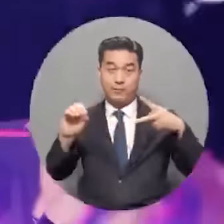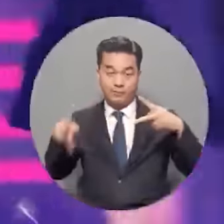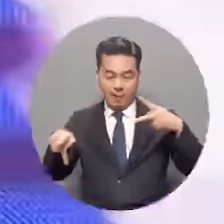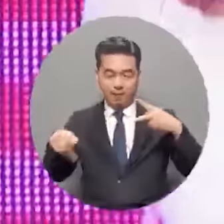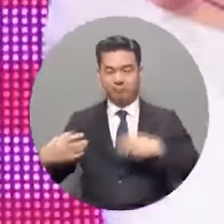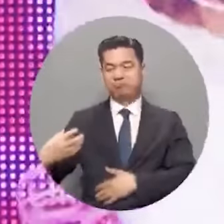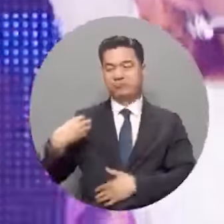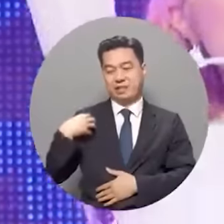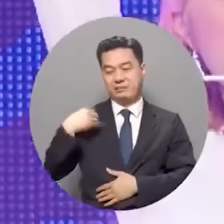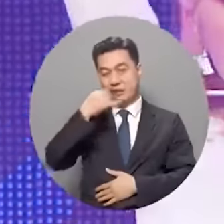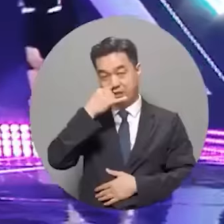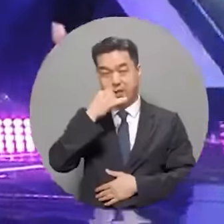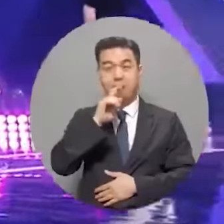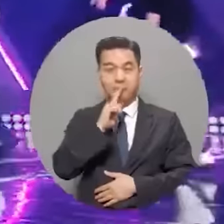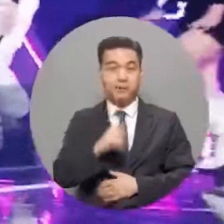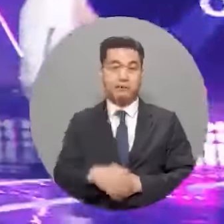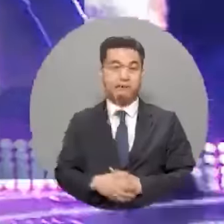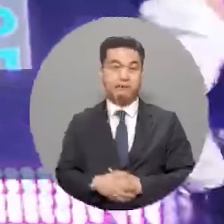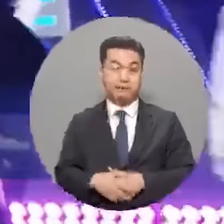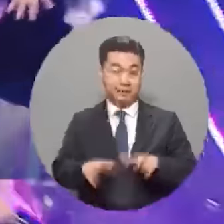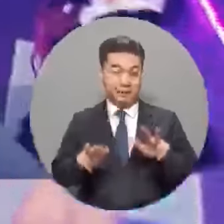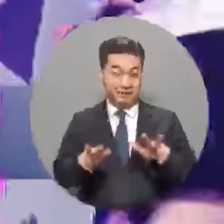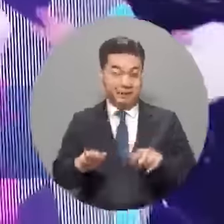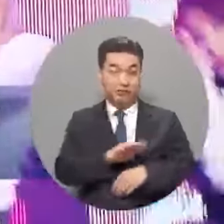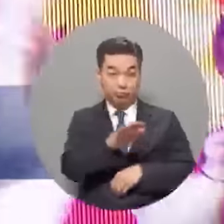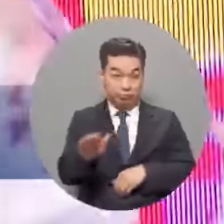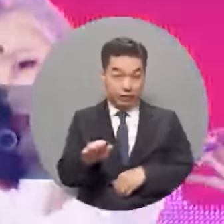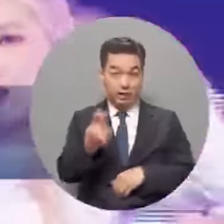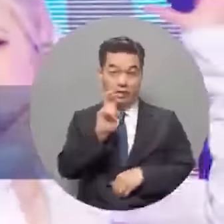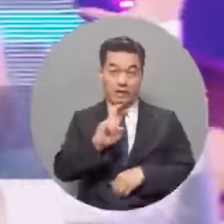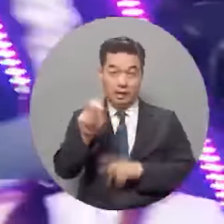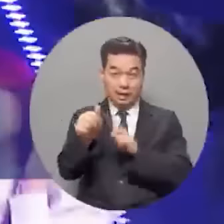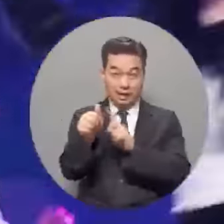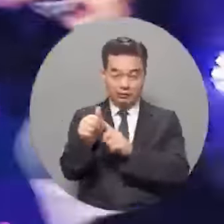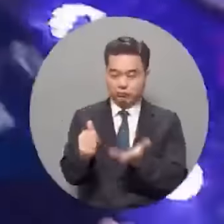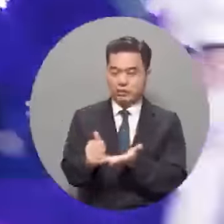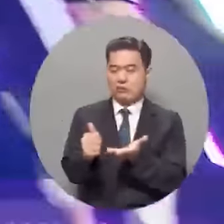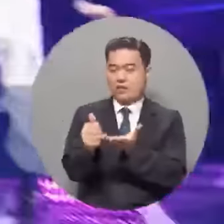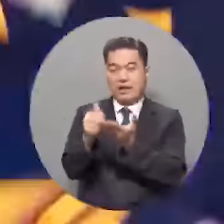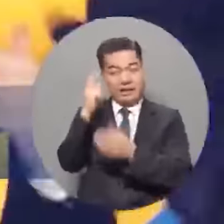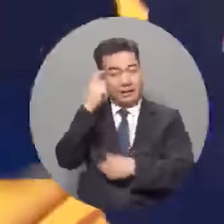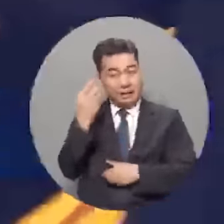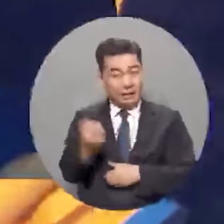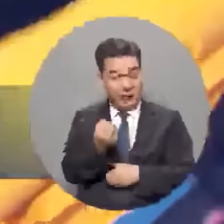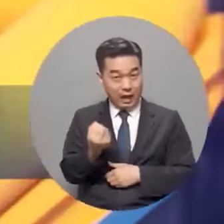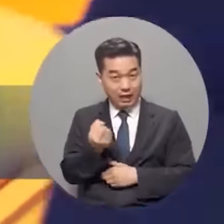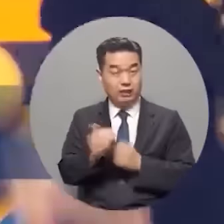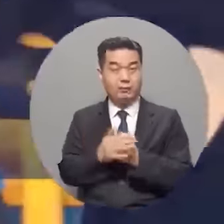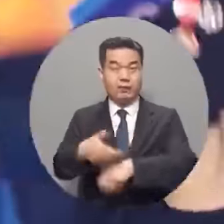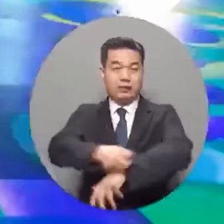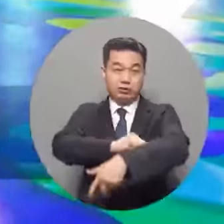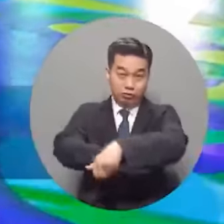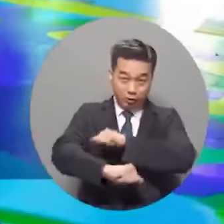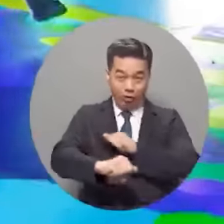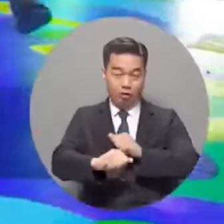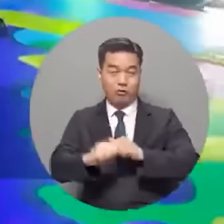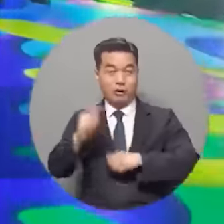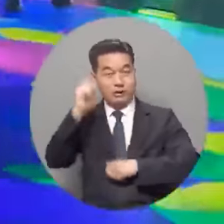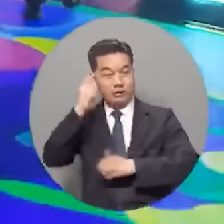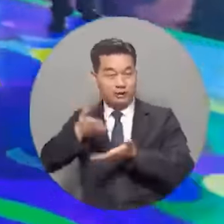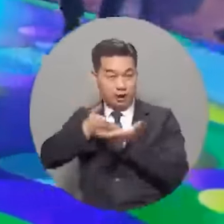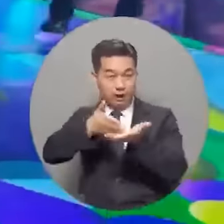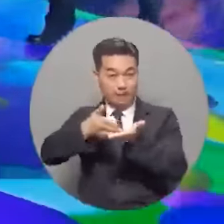느낀다는 분석입니다. 이제는 우리가 가수를 키운다라는 인식이 생기면서 보다 더 적극적으로 목소리를 내려고